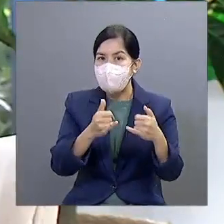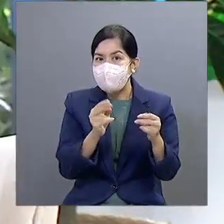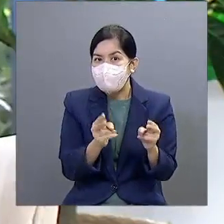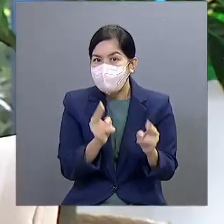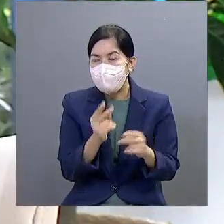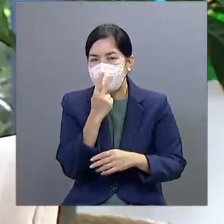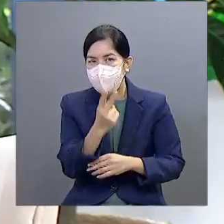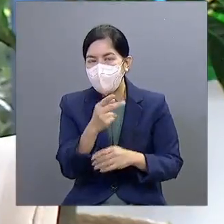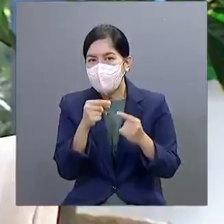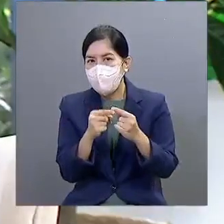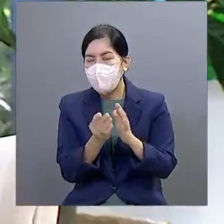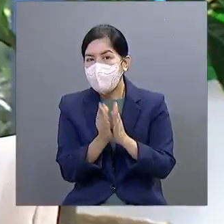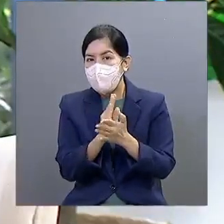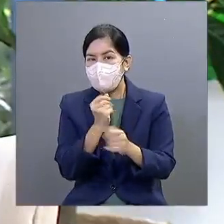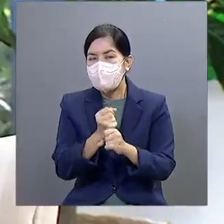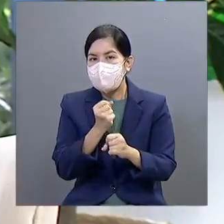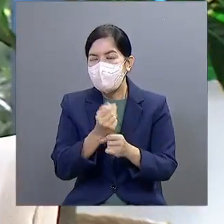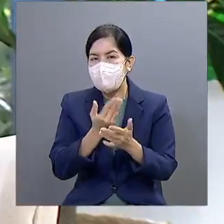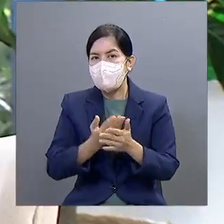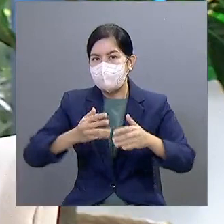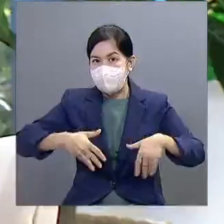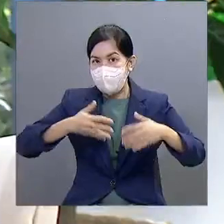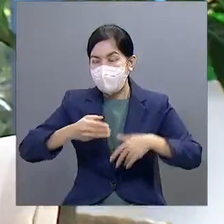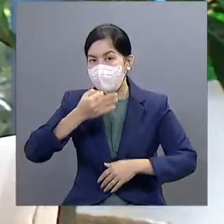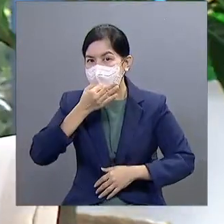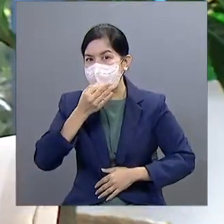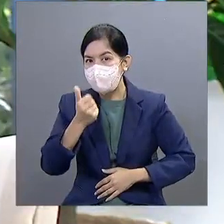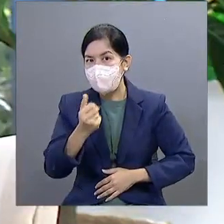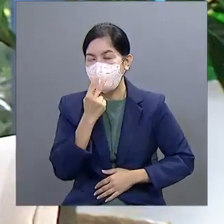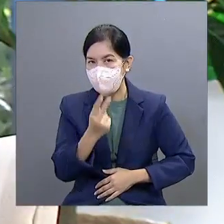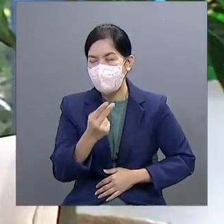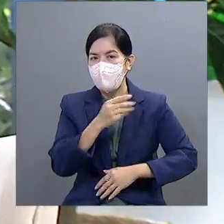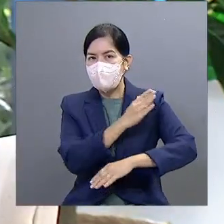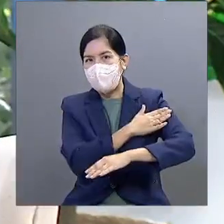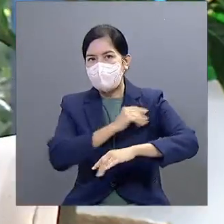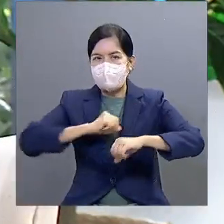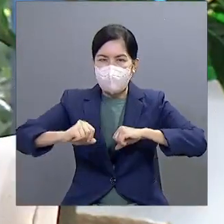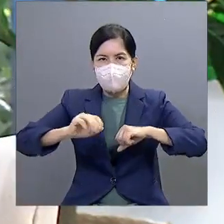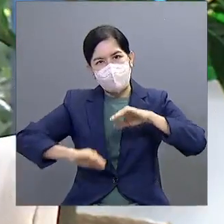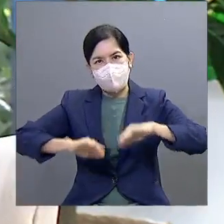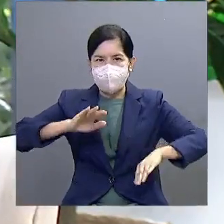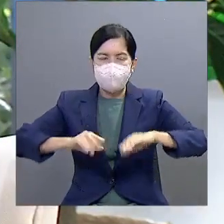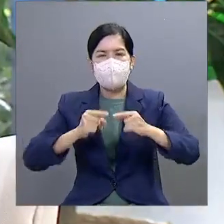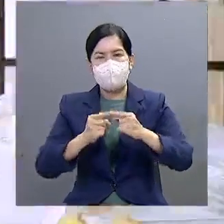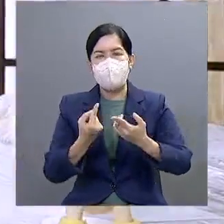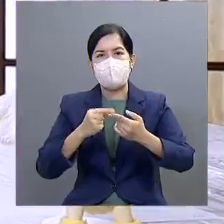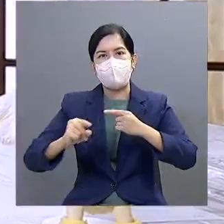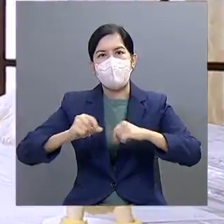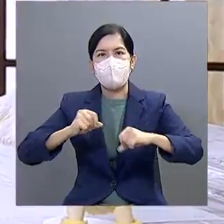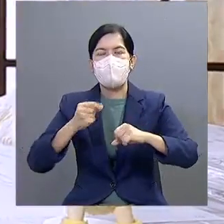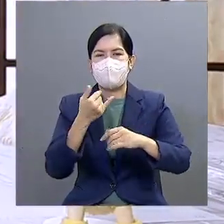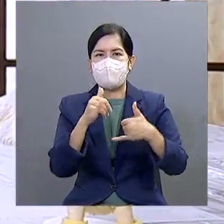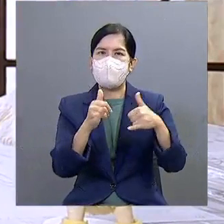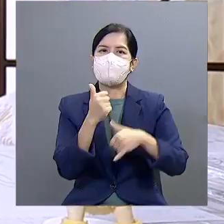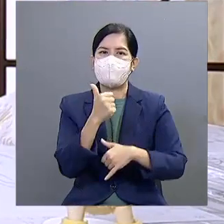ากดินเหนียวค่ะแต่มีความสมจริงแล้วก็ข้อต่อนี่สามารถขยับต่างๆเคลื่อนไหวได้แบบน่ารักทีเดียวไปดูกันเลยค่ะ